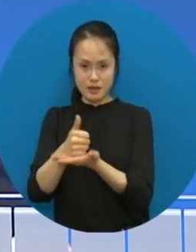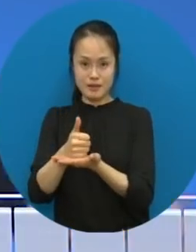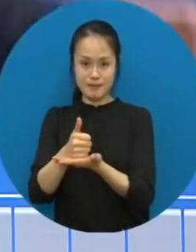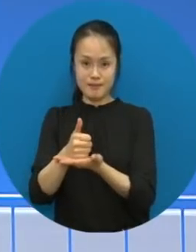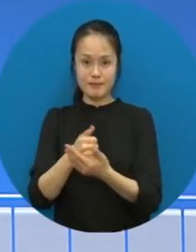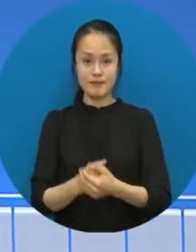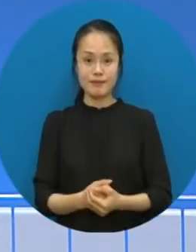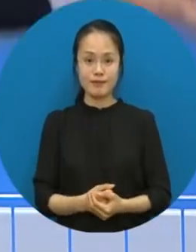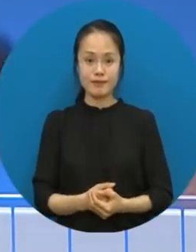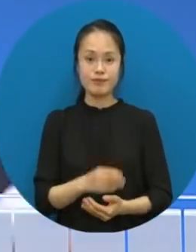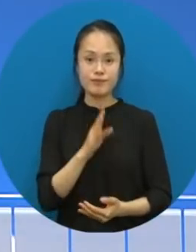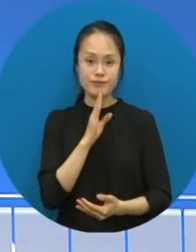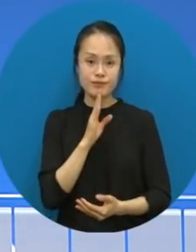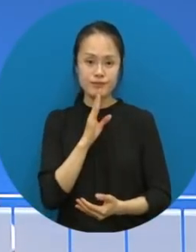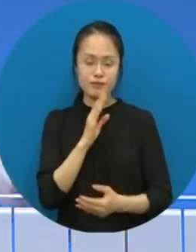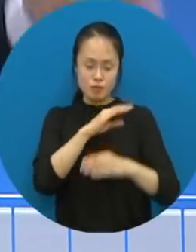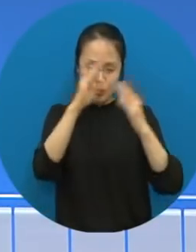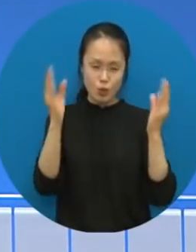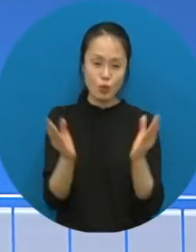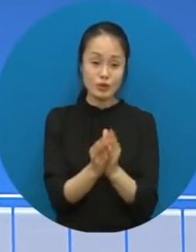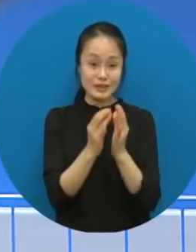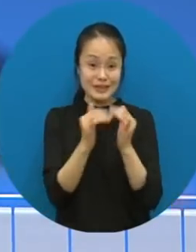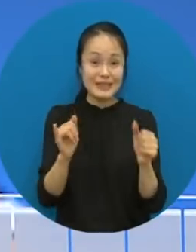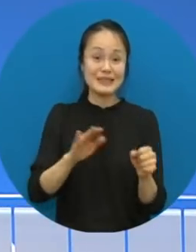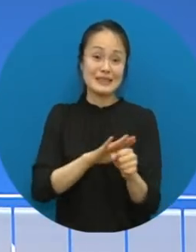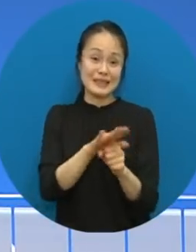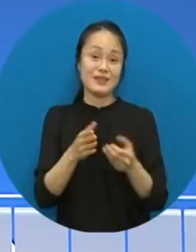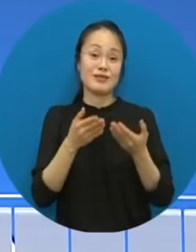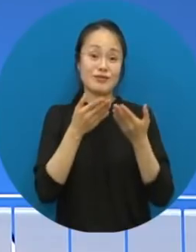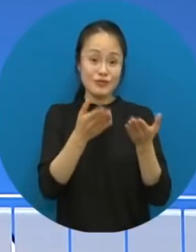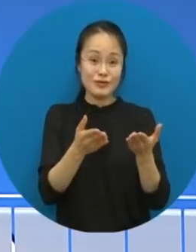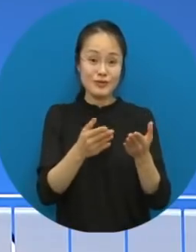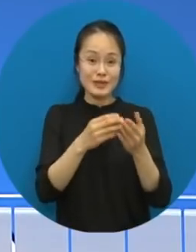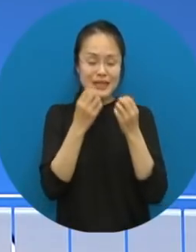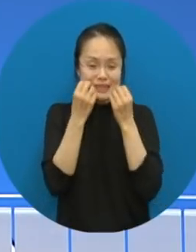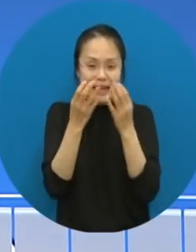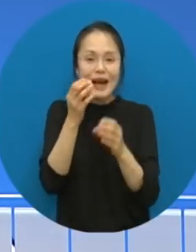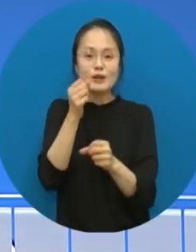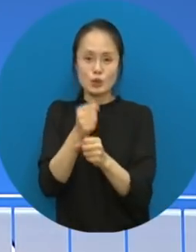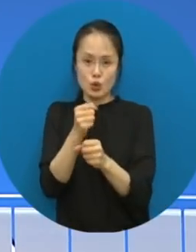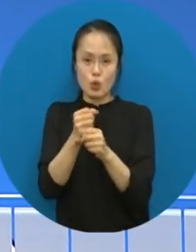그렇습니다. 하나님은 모든 자를 사랑하시지요. 모든 자를 창조하셨지요. 그러나